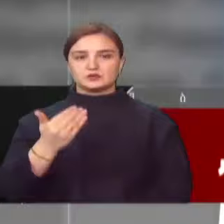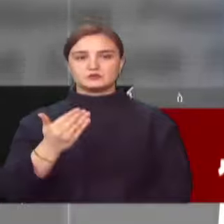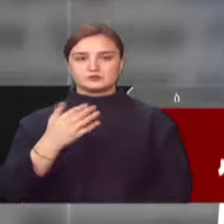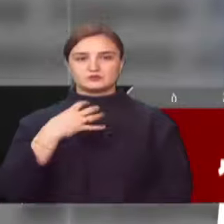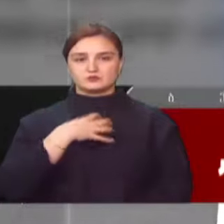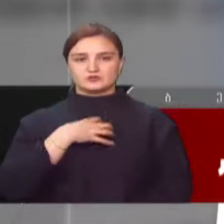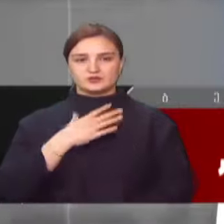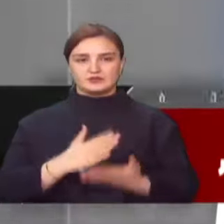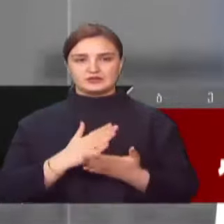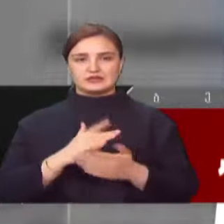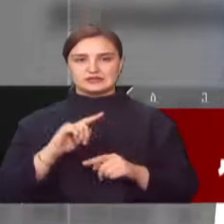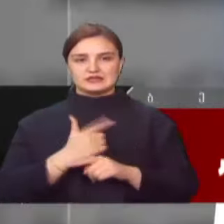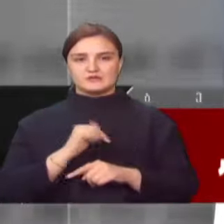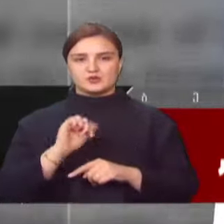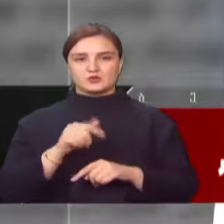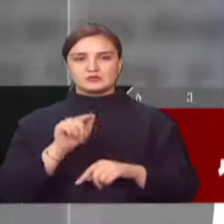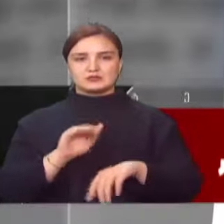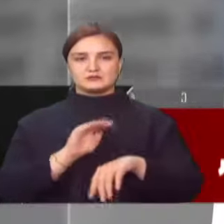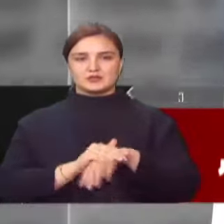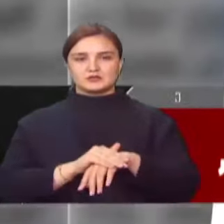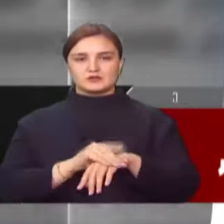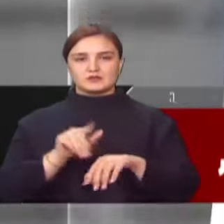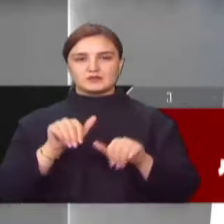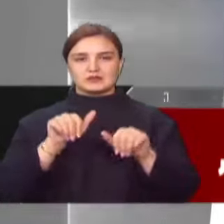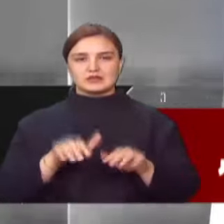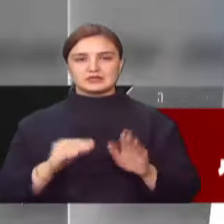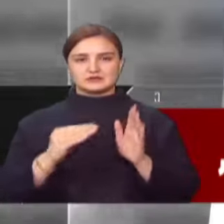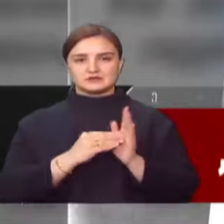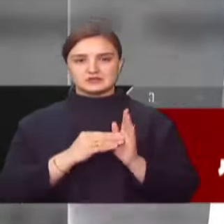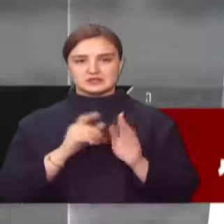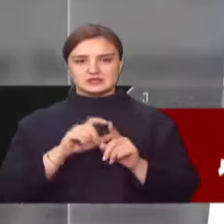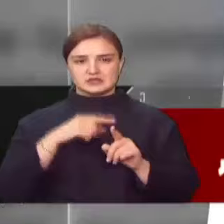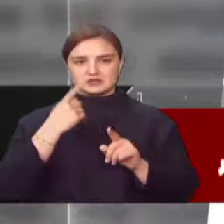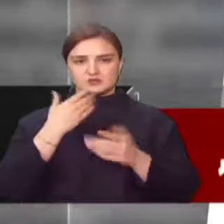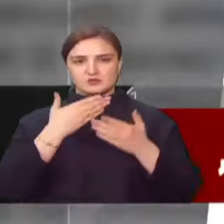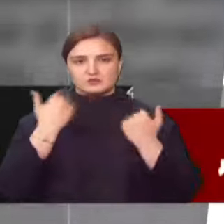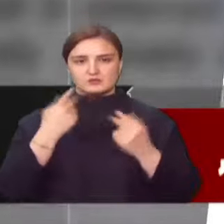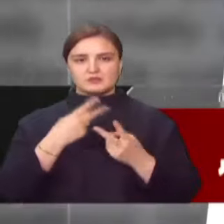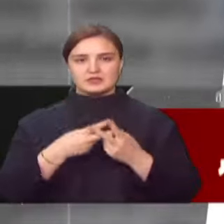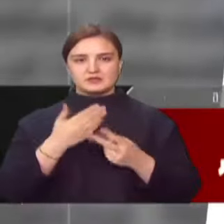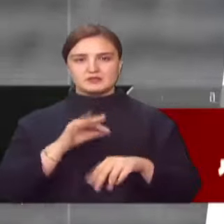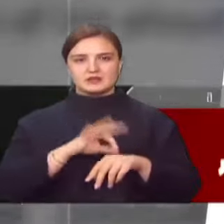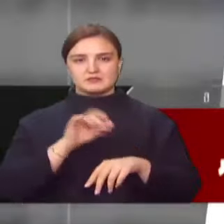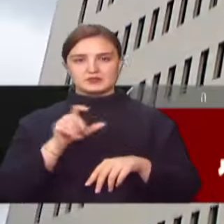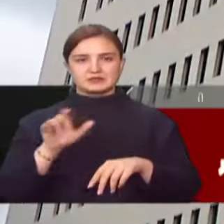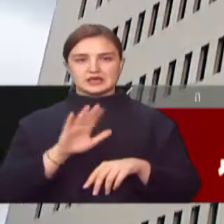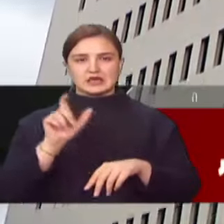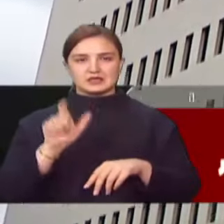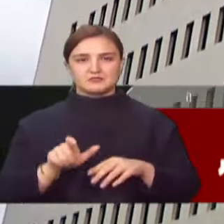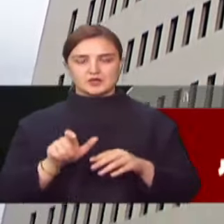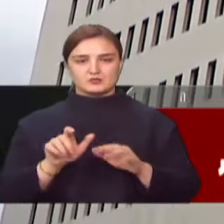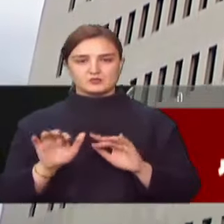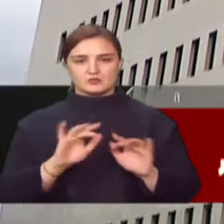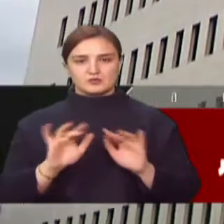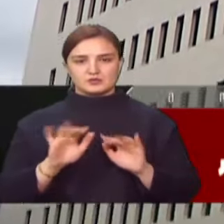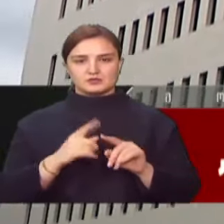და მნიშვნელოვანია, ისევე როგორც ის ფაქტი, რომ არსად დასკვნაში საუბარი არ არის, რომ პატიმარი პაციენტების მიმართ არაადამიანურ მოპყრობას აქვს